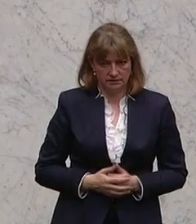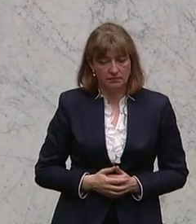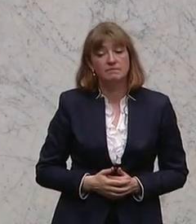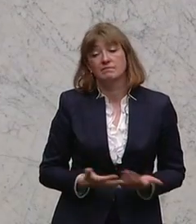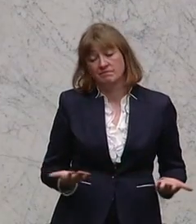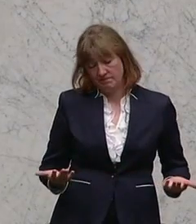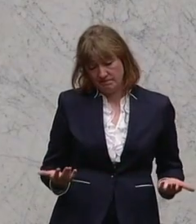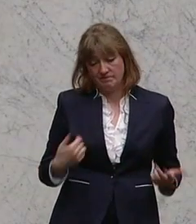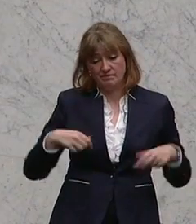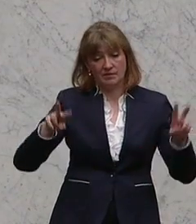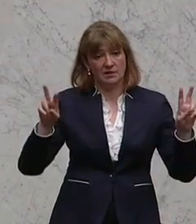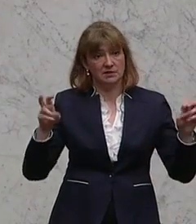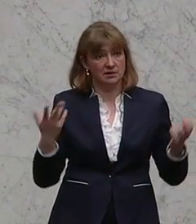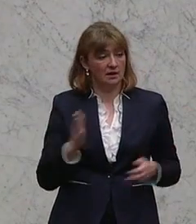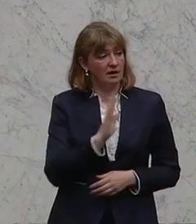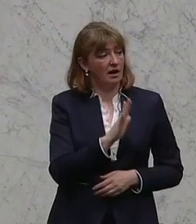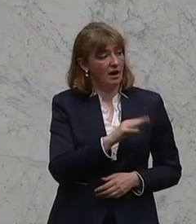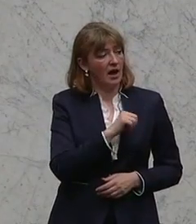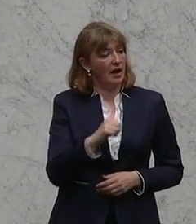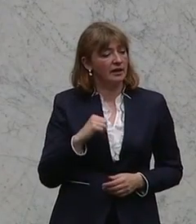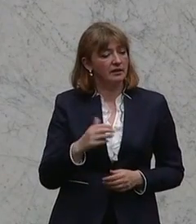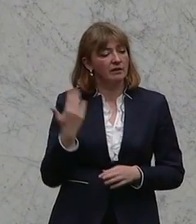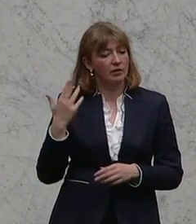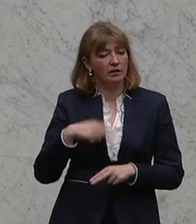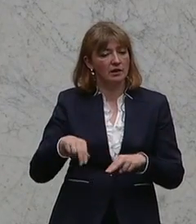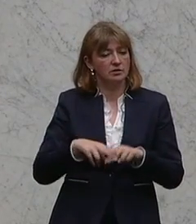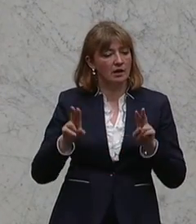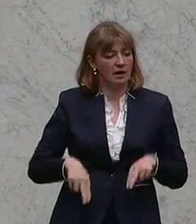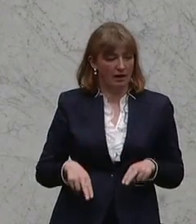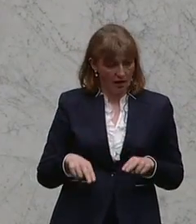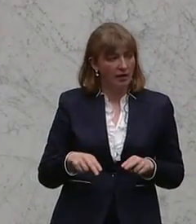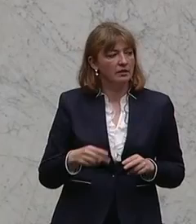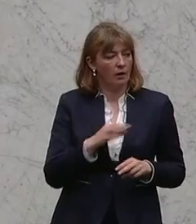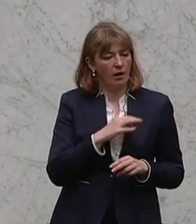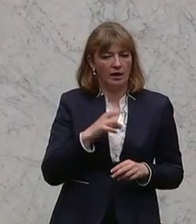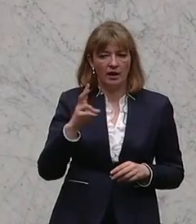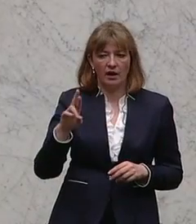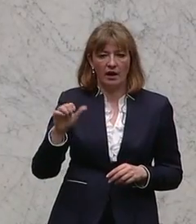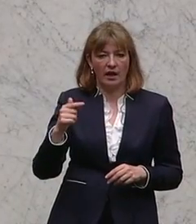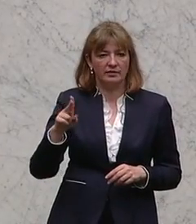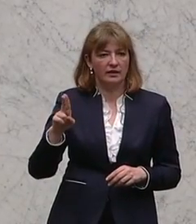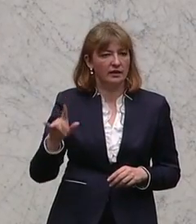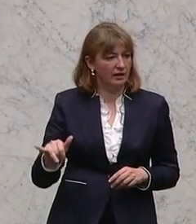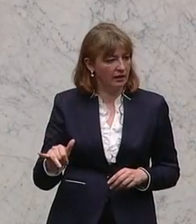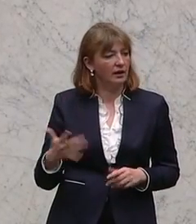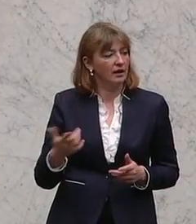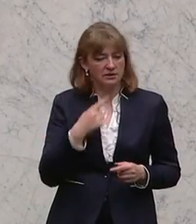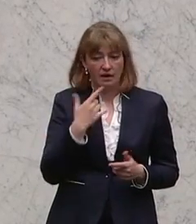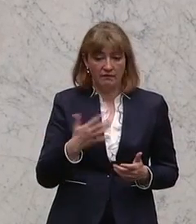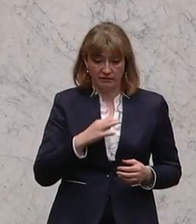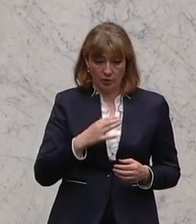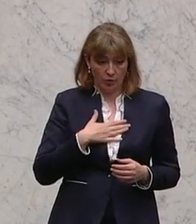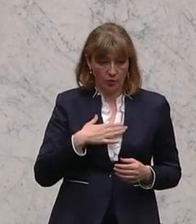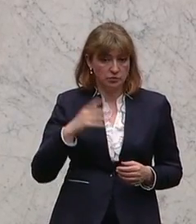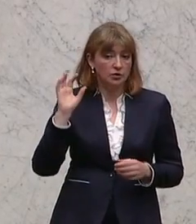Und ich zitiere Ihren eigenen ehemaligen Nationalratskollegen Kratky, der gemeint hat, für uns sind